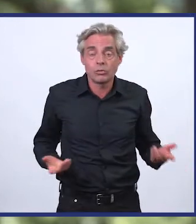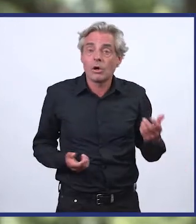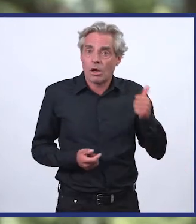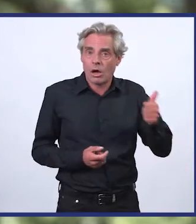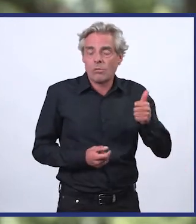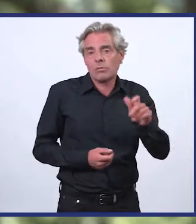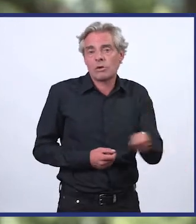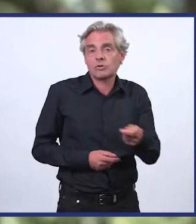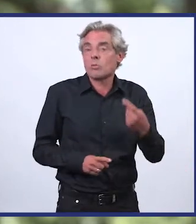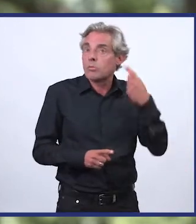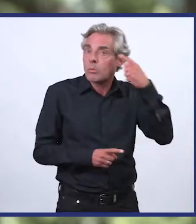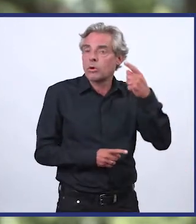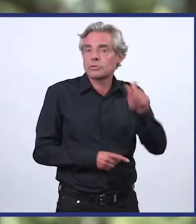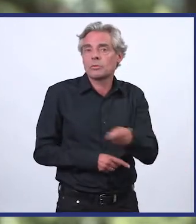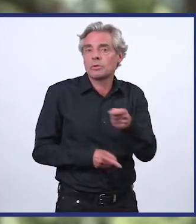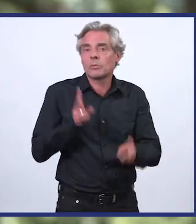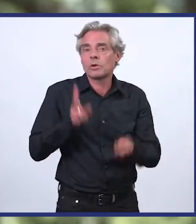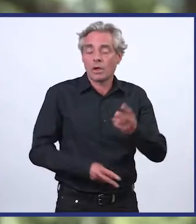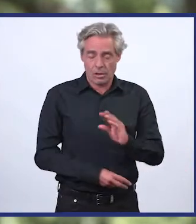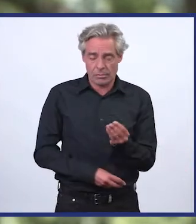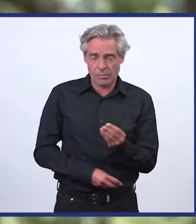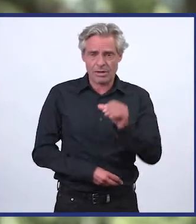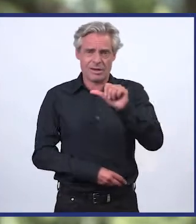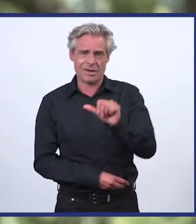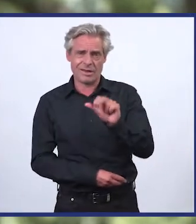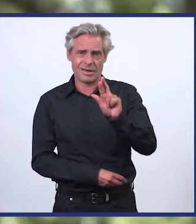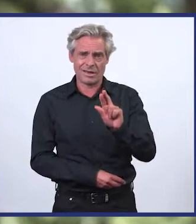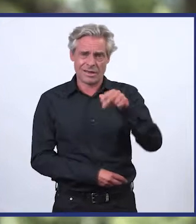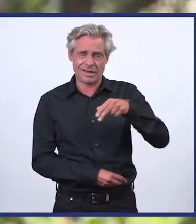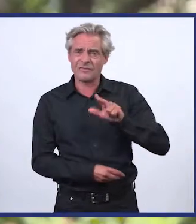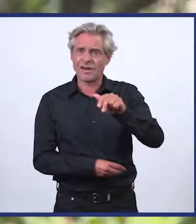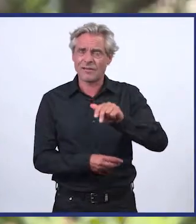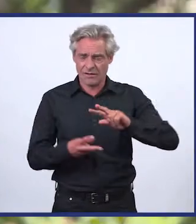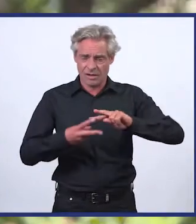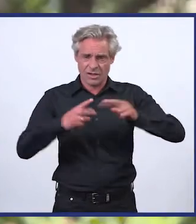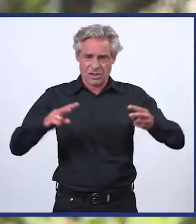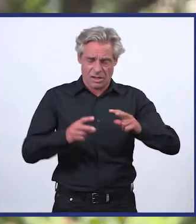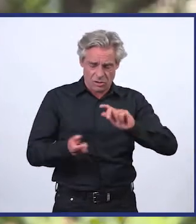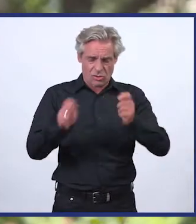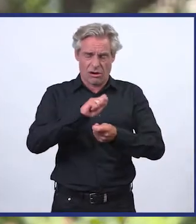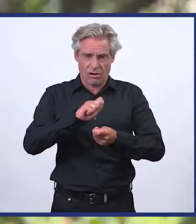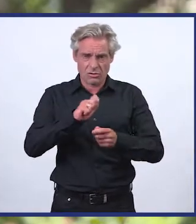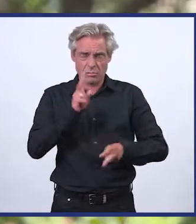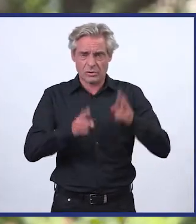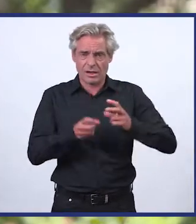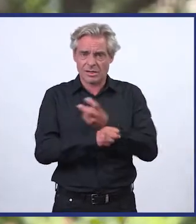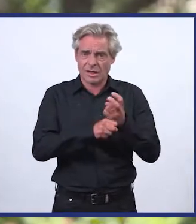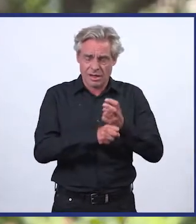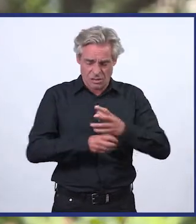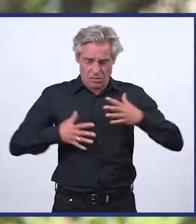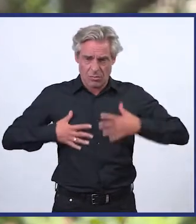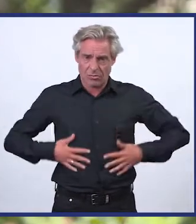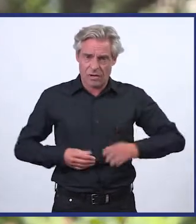être dangereux pour elle-même. Et puis évidemment, l'allusion, c'est le fœtus, parce qu'on se dit l'ARN va modifier le génome des cellules et entraîner